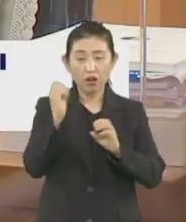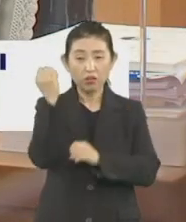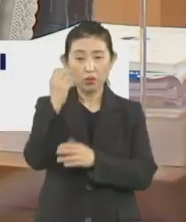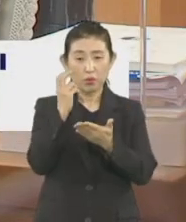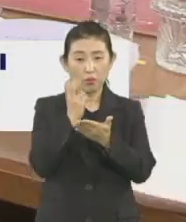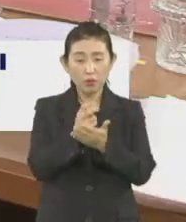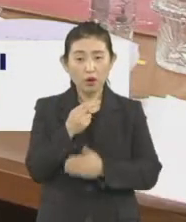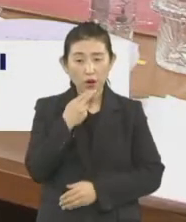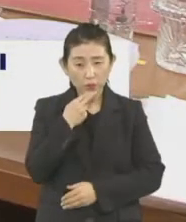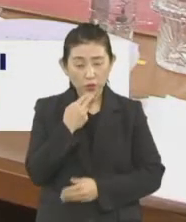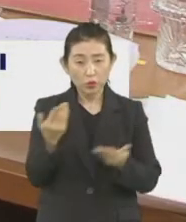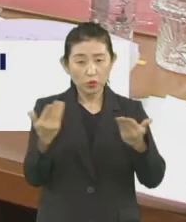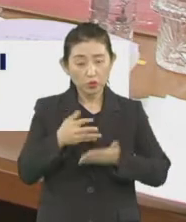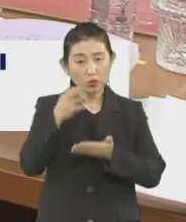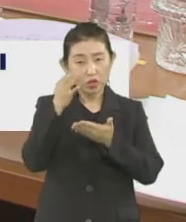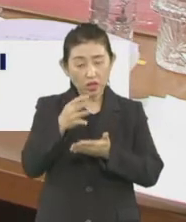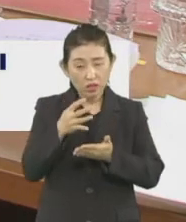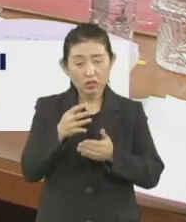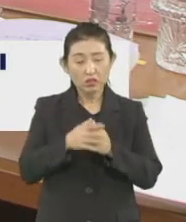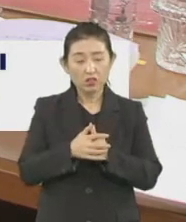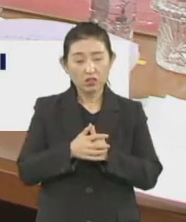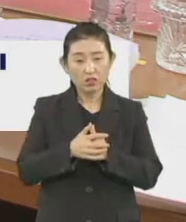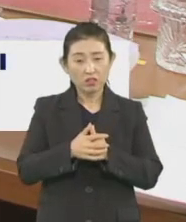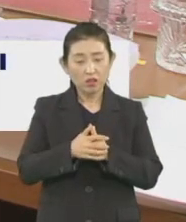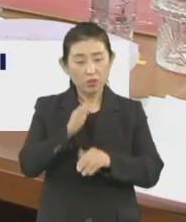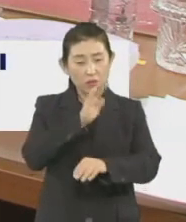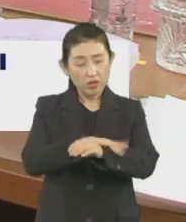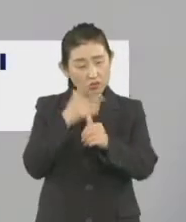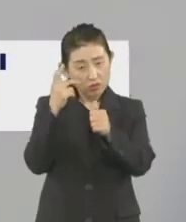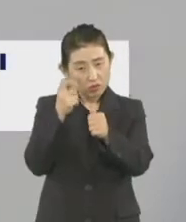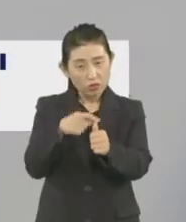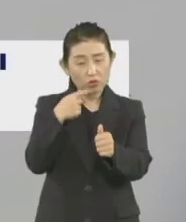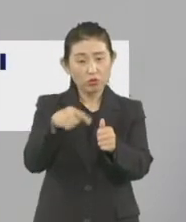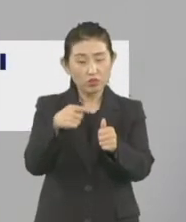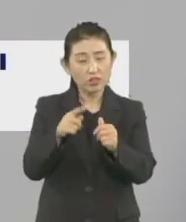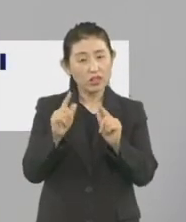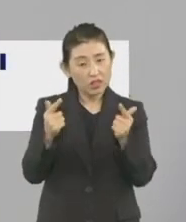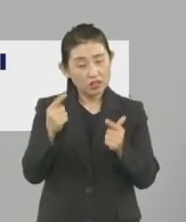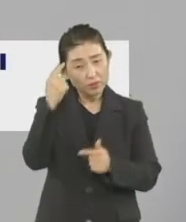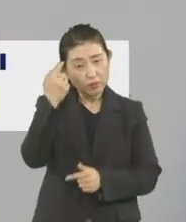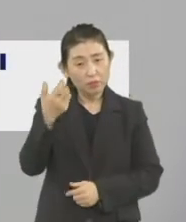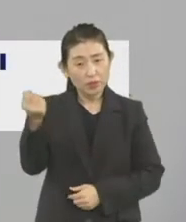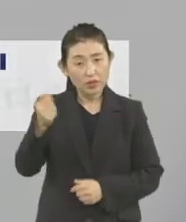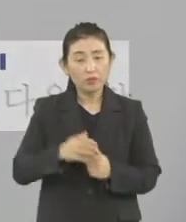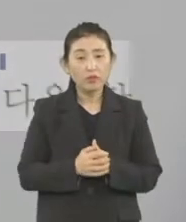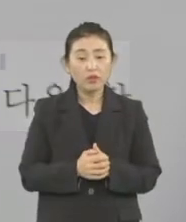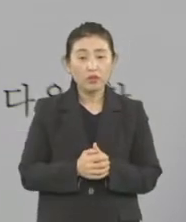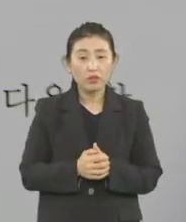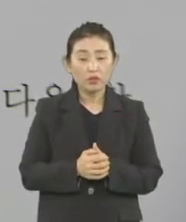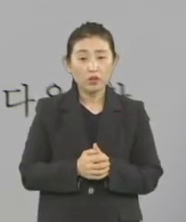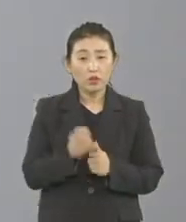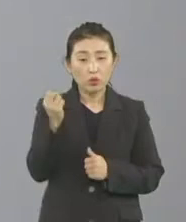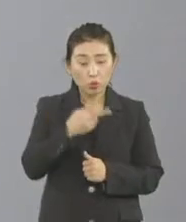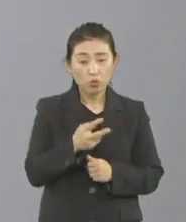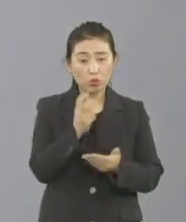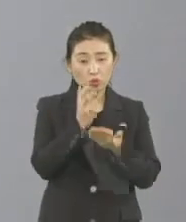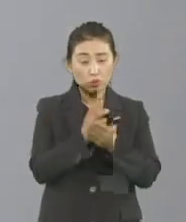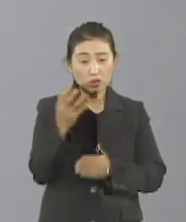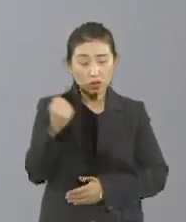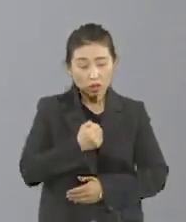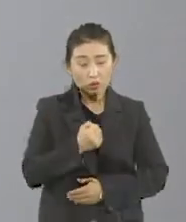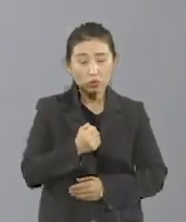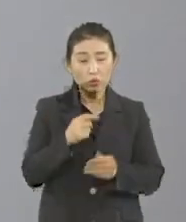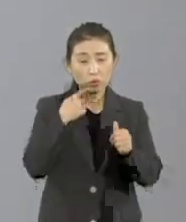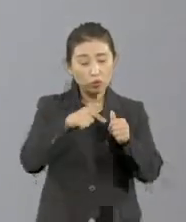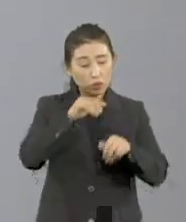등의 가치를 편향되게 주입시키려 하는 게 아니냐는 주장입니다. 조례로 이념 교육에 관여하는 것 자체가 시대에 맞지